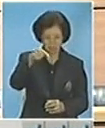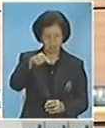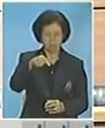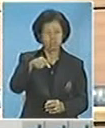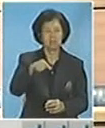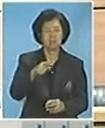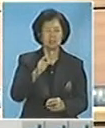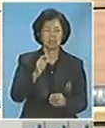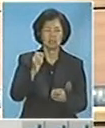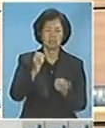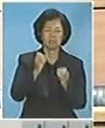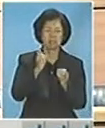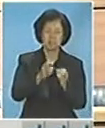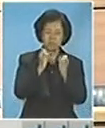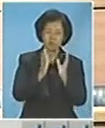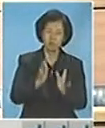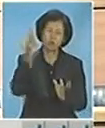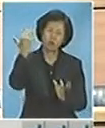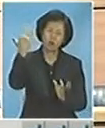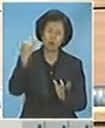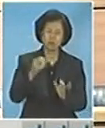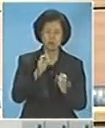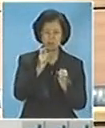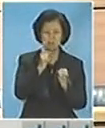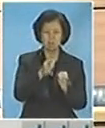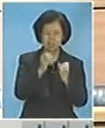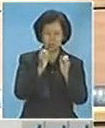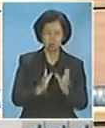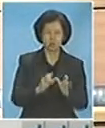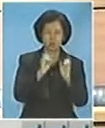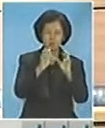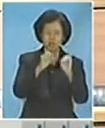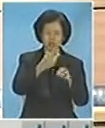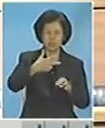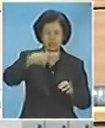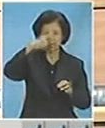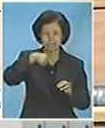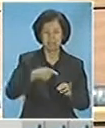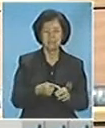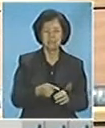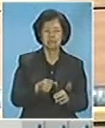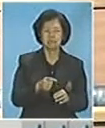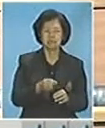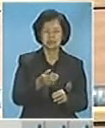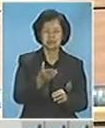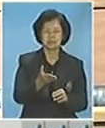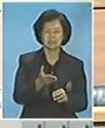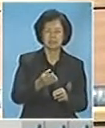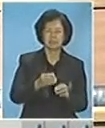ซึ่งเป็นอดีตคุณครูภาษาไทยยกตัวอย่างเช่นสมาชิกสภาผู้แทนราษฎรจากพรรคประชาธิปไตย